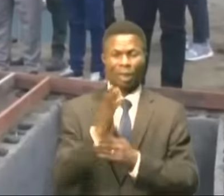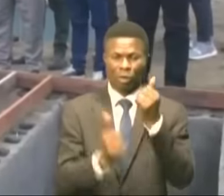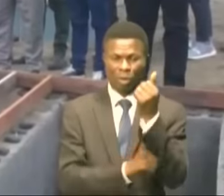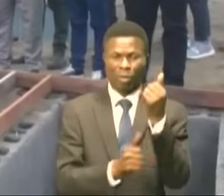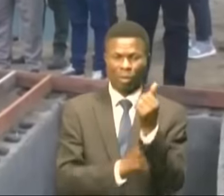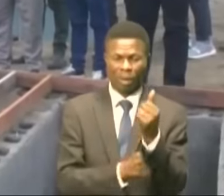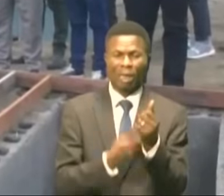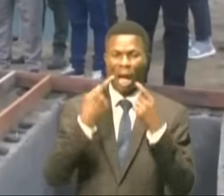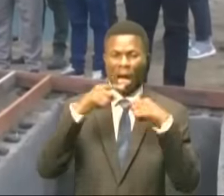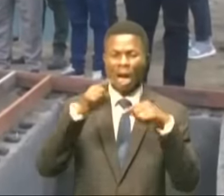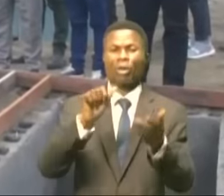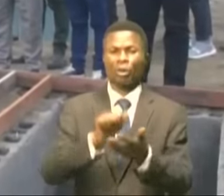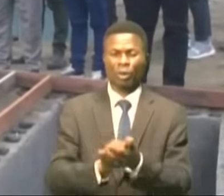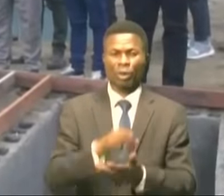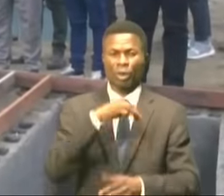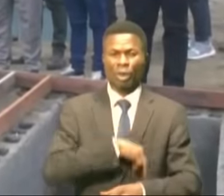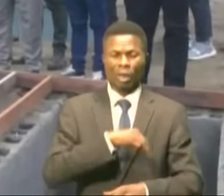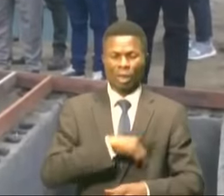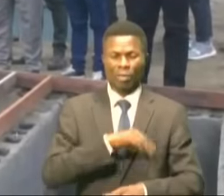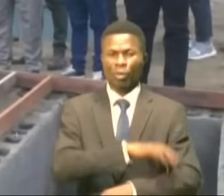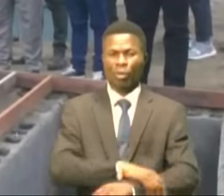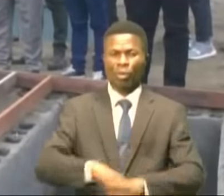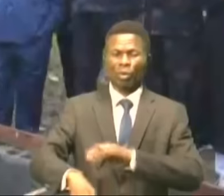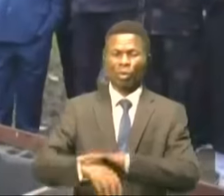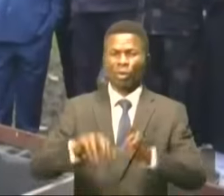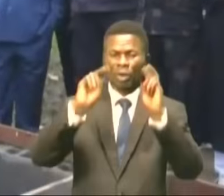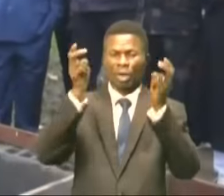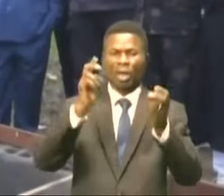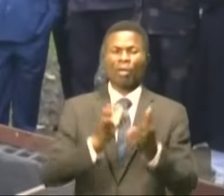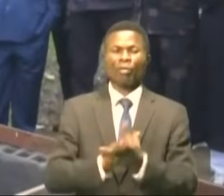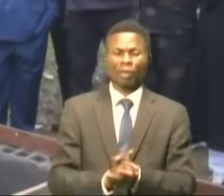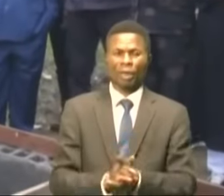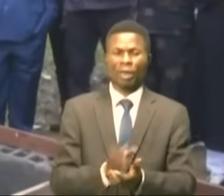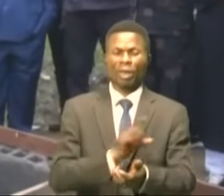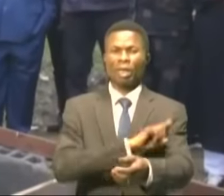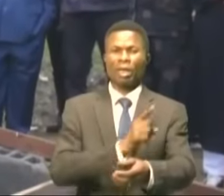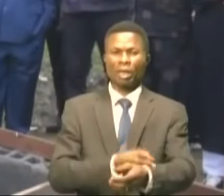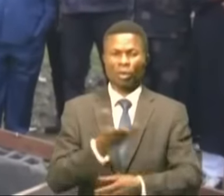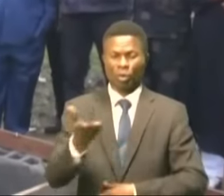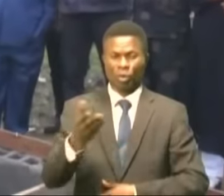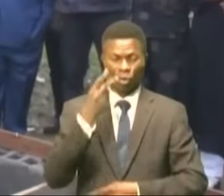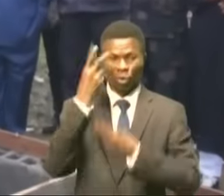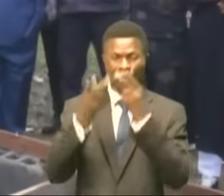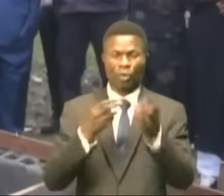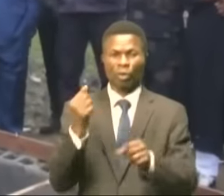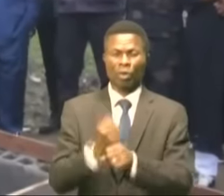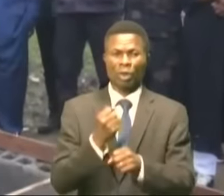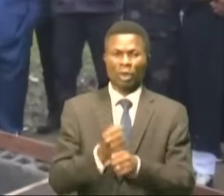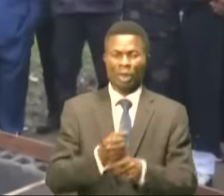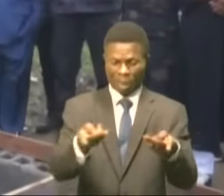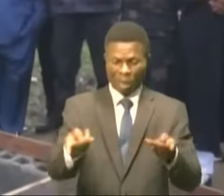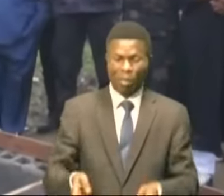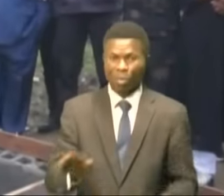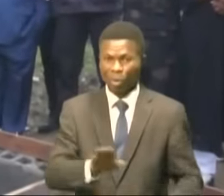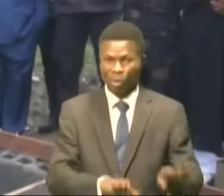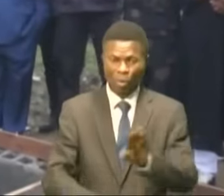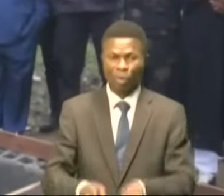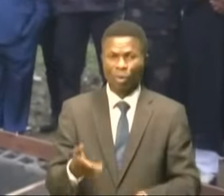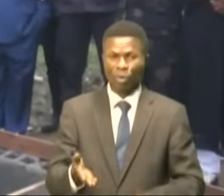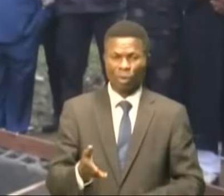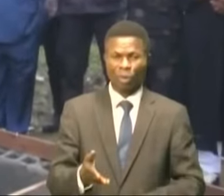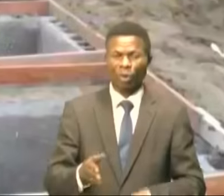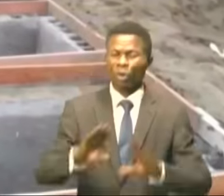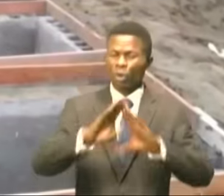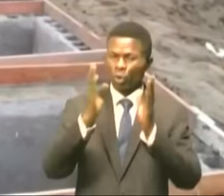Fabrice Puella, en mission de compassion dans la ville de Goma. C'était à l'issue d'une inspection des caveaux effectuée ce jour par toute